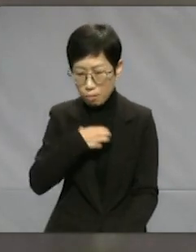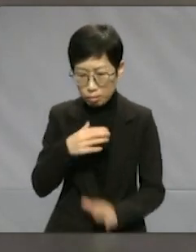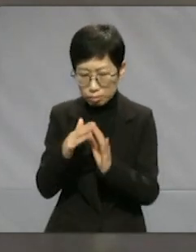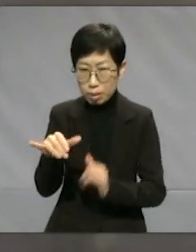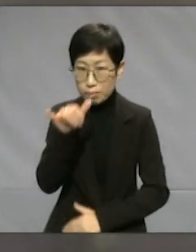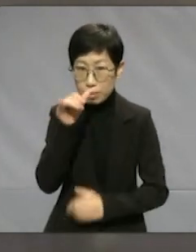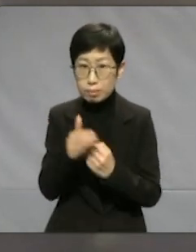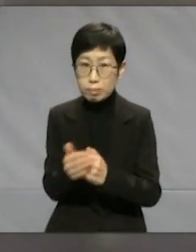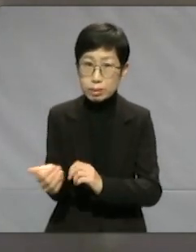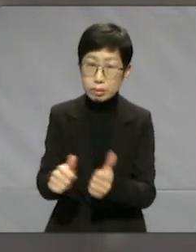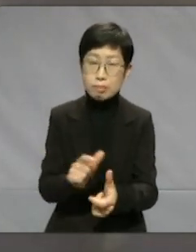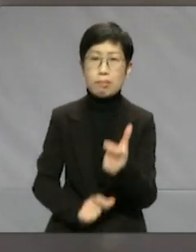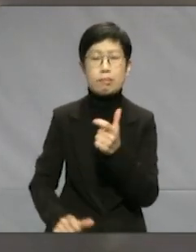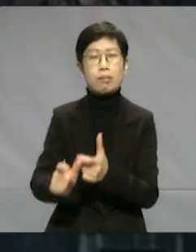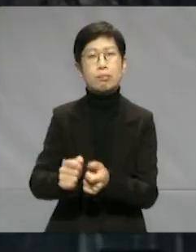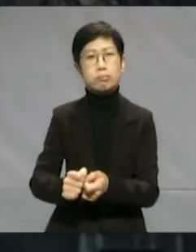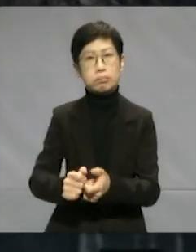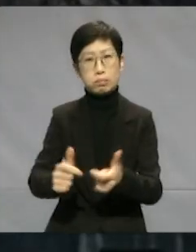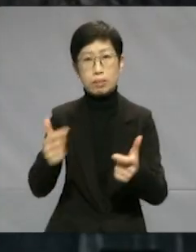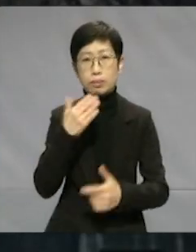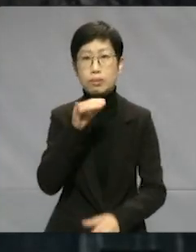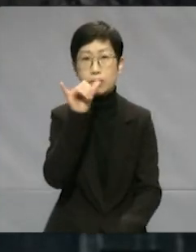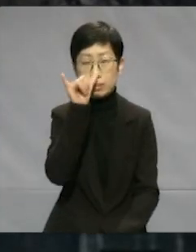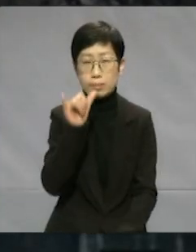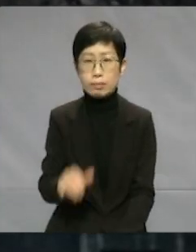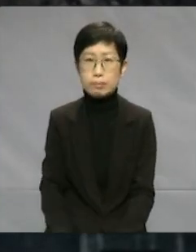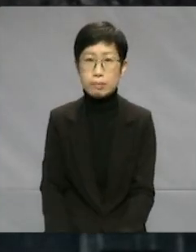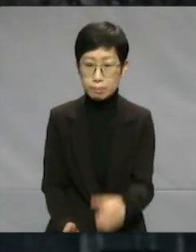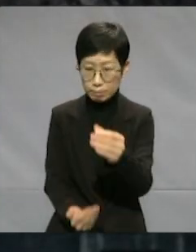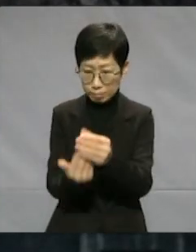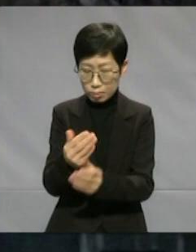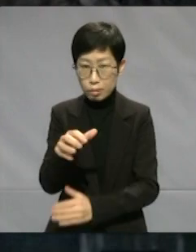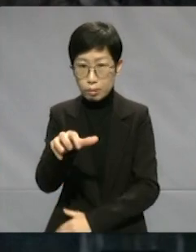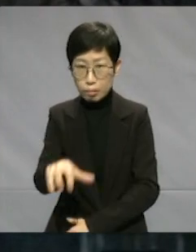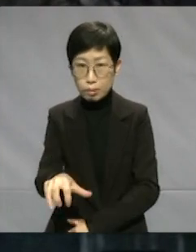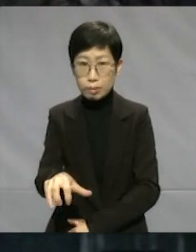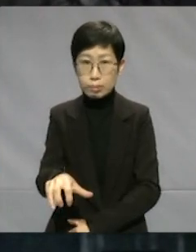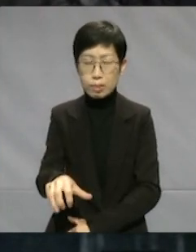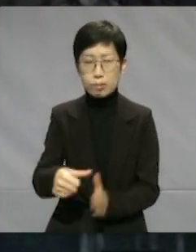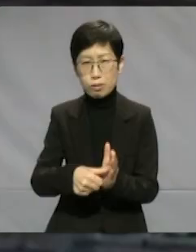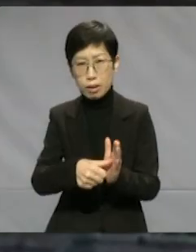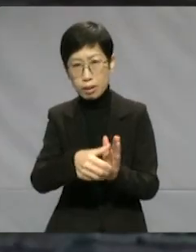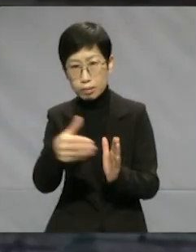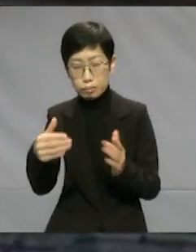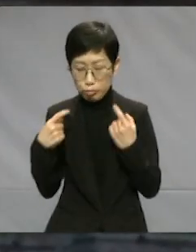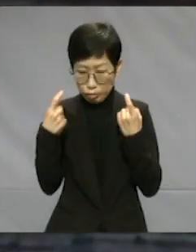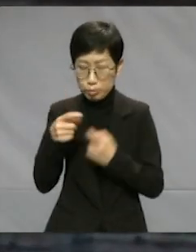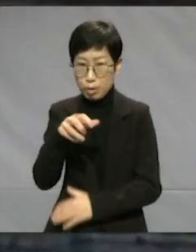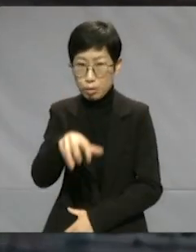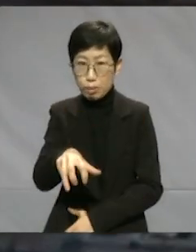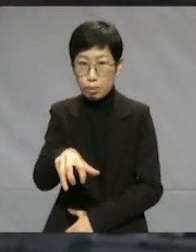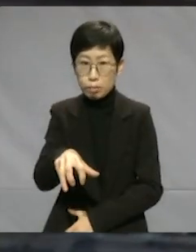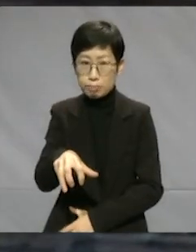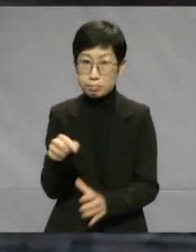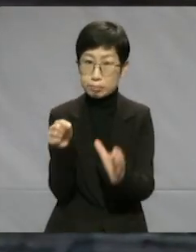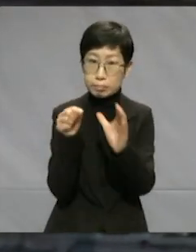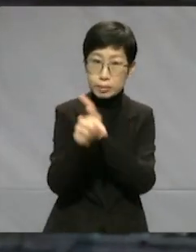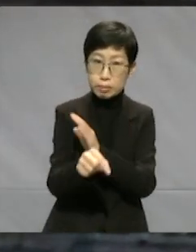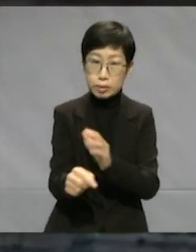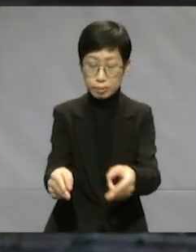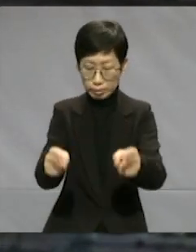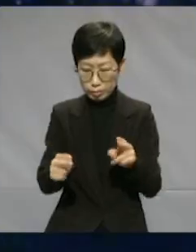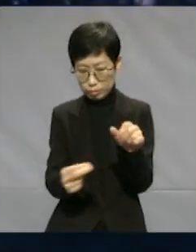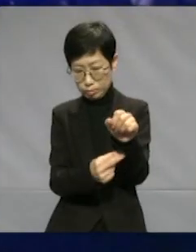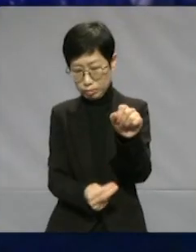있어 사망자는 더 늘어날 수 있습니다. 사건 현장은 프라하 대표 관광 명소로 많은 관광객이 찾는 카렐